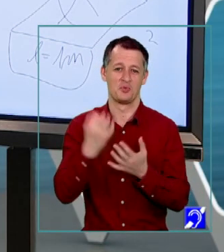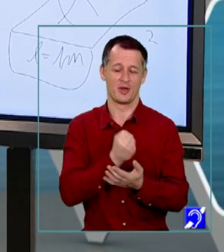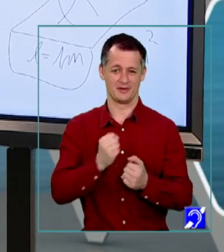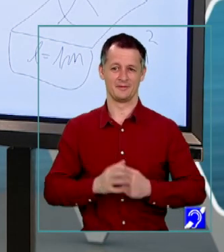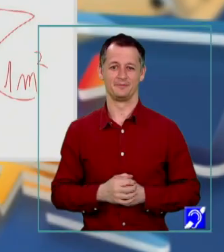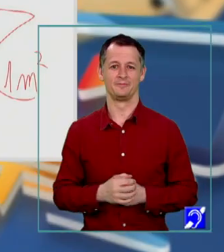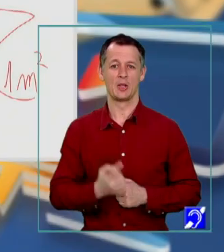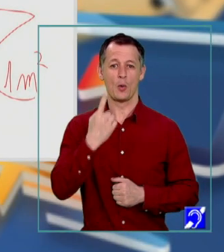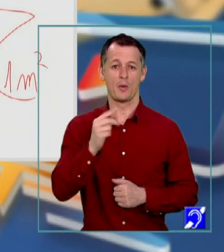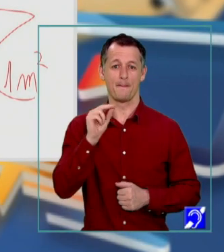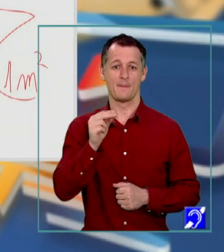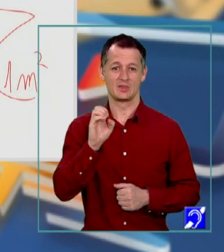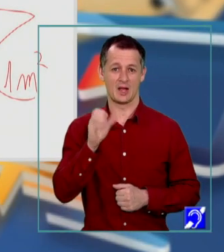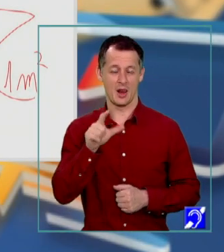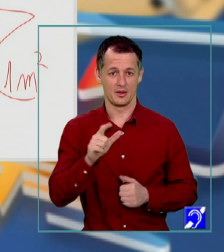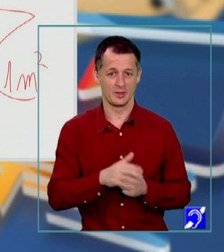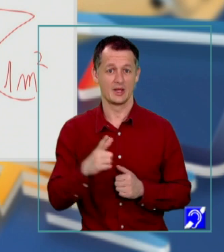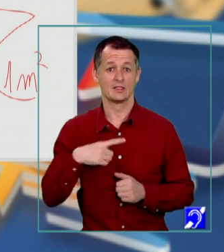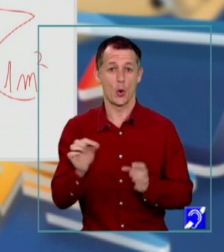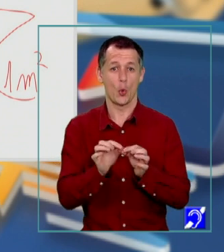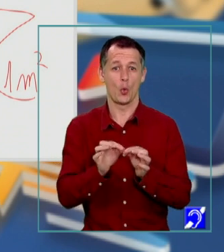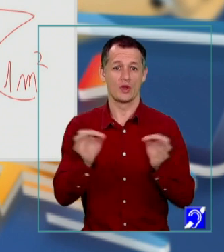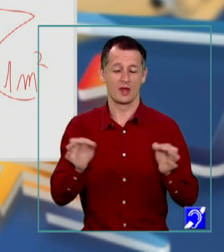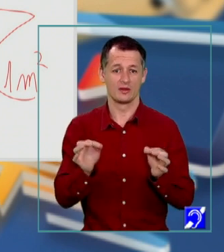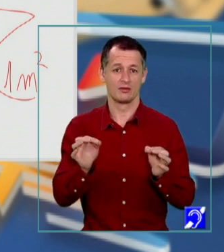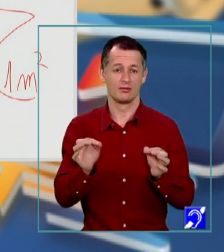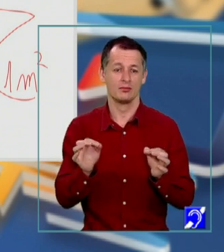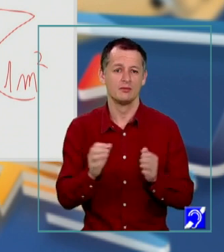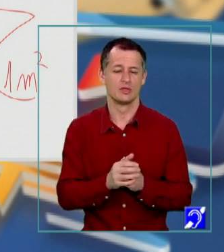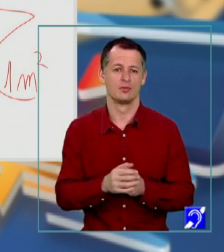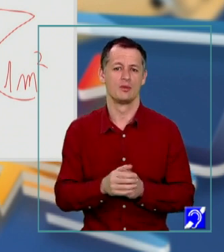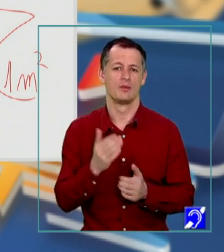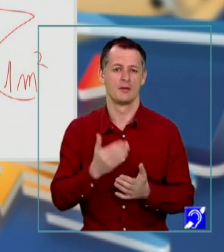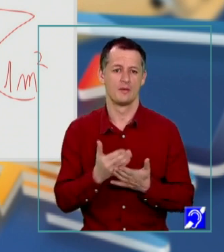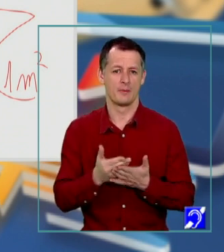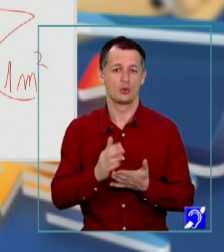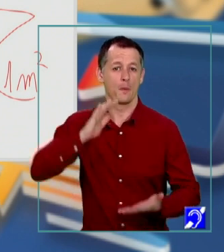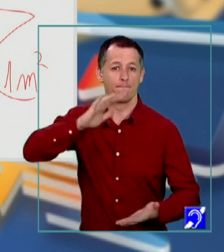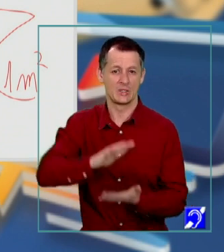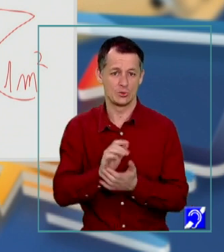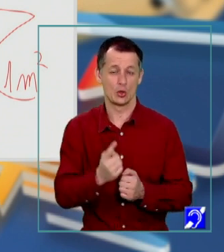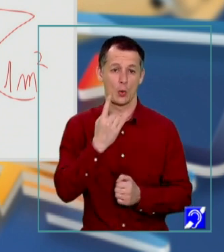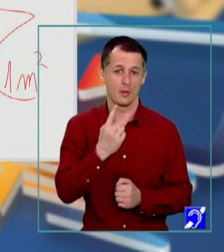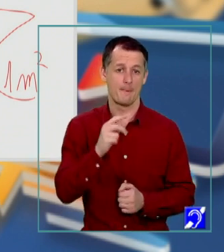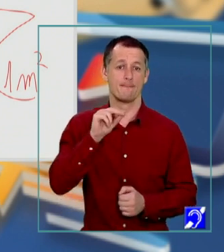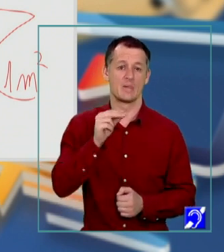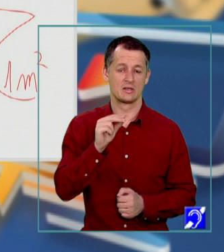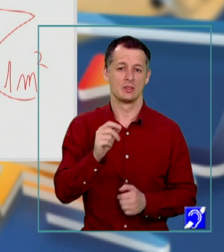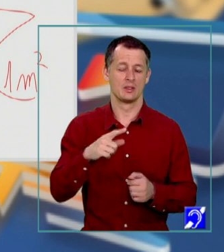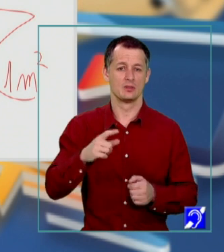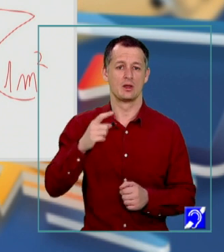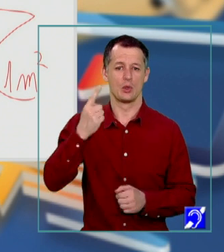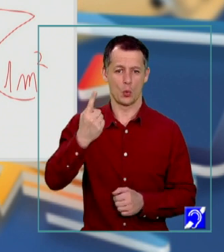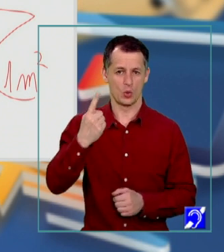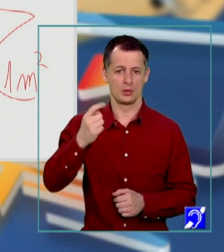pascal este unitatea de măsură pentru presiune. Un pascal este egal cu un newton pe un